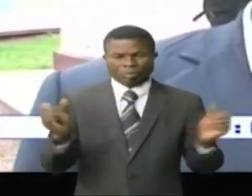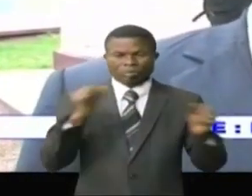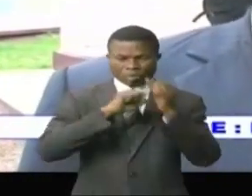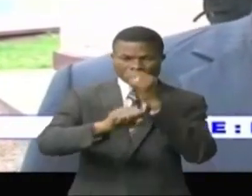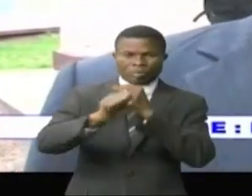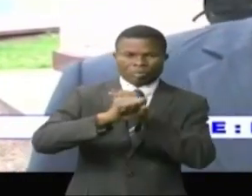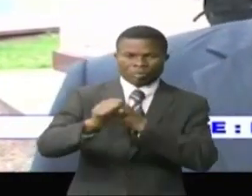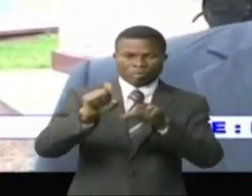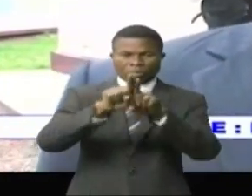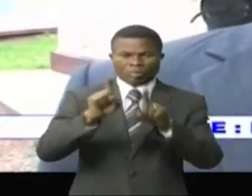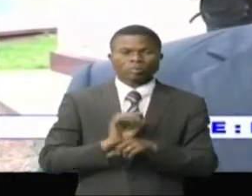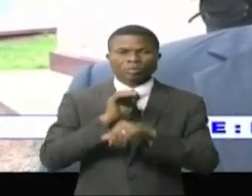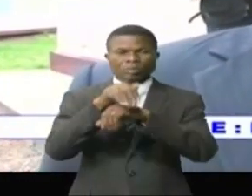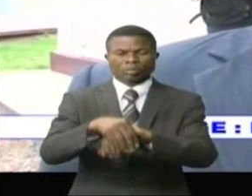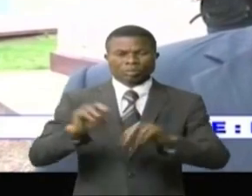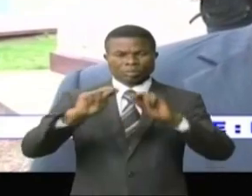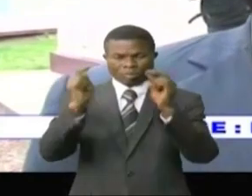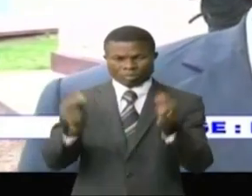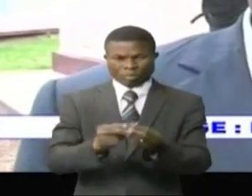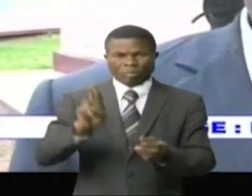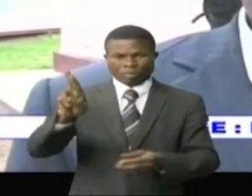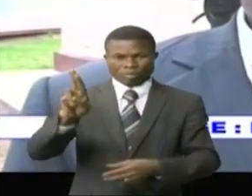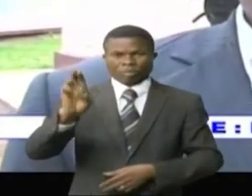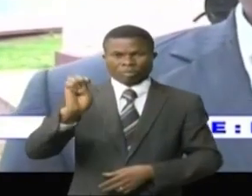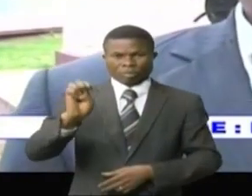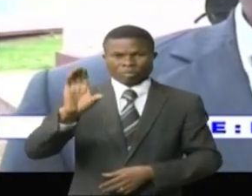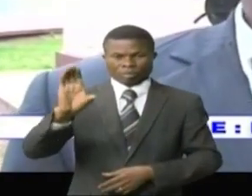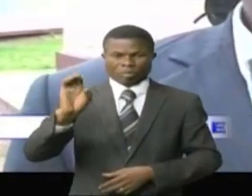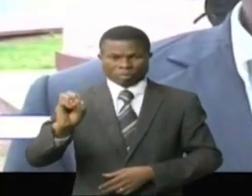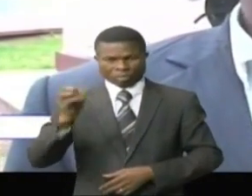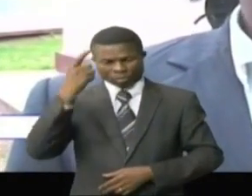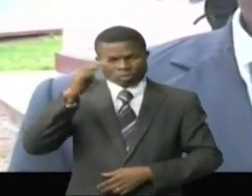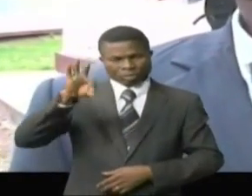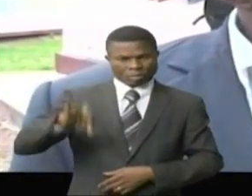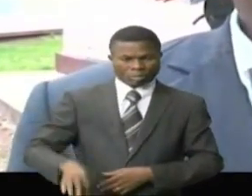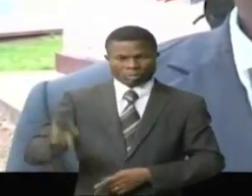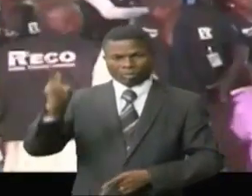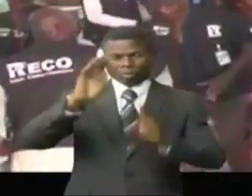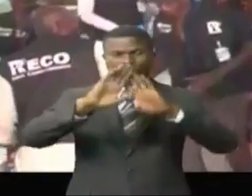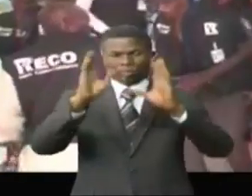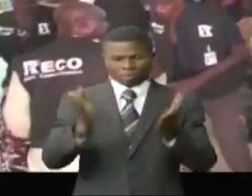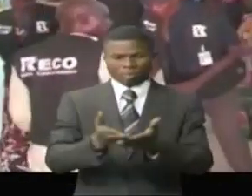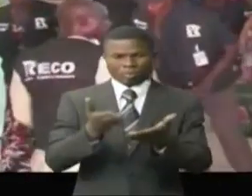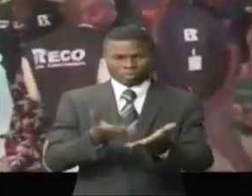de s'y adhérer dans ces mouvements communautaires pour le bien de la communauté.